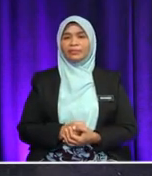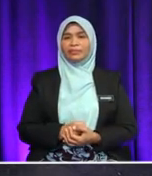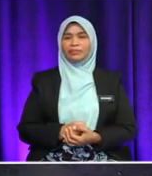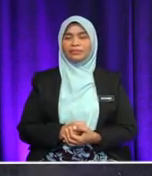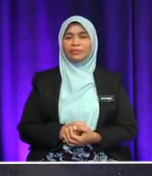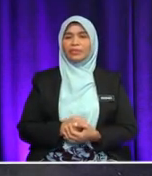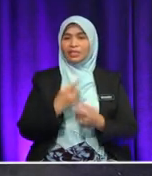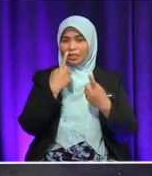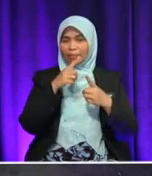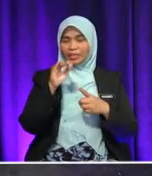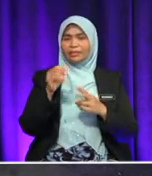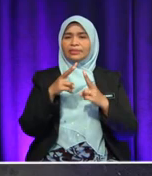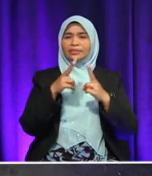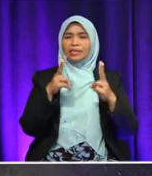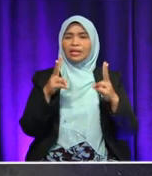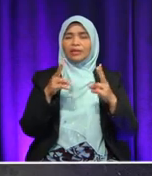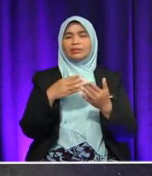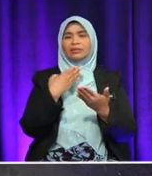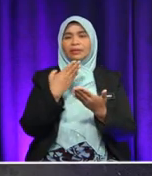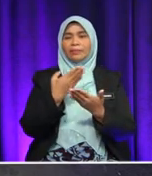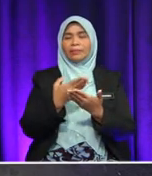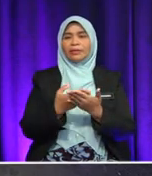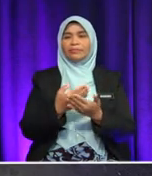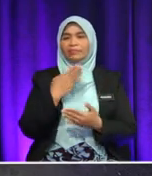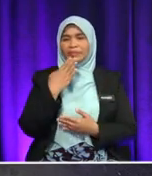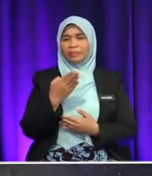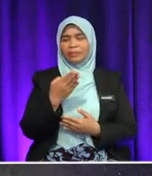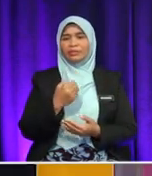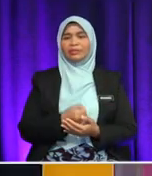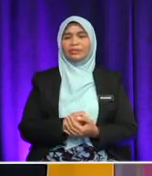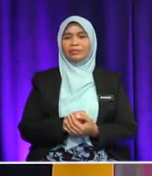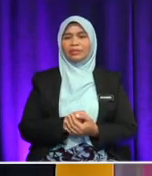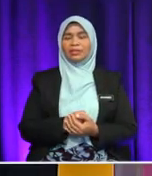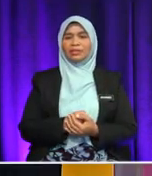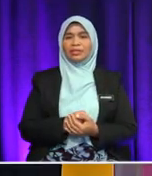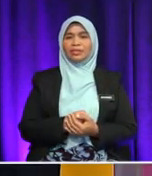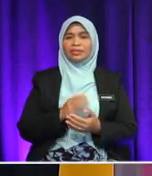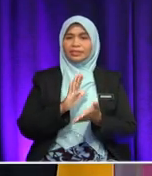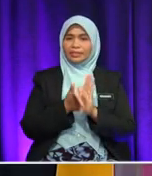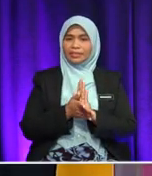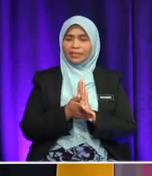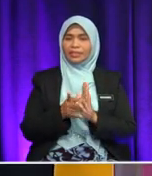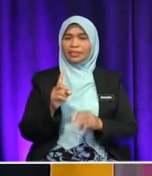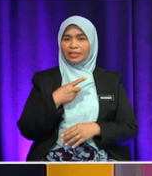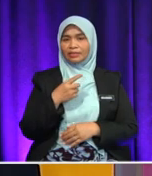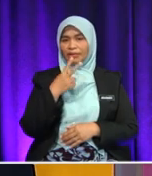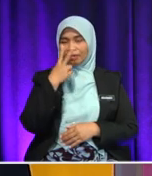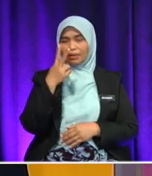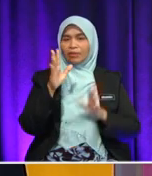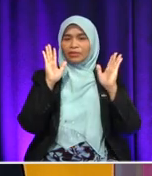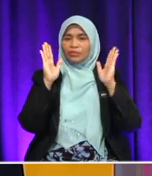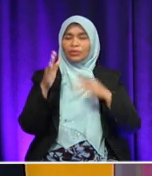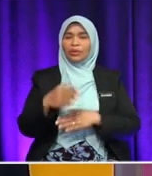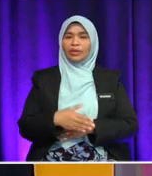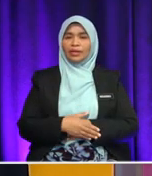jawaban yang sangat-sangat baik Oke kita lihat ya bagaimana putrinya salat